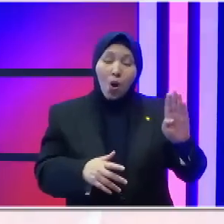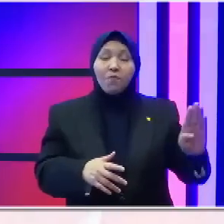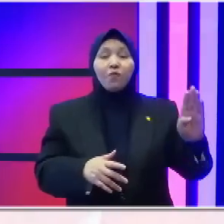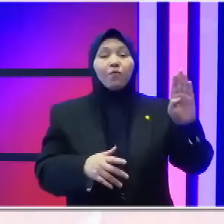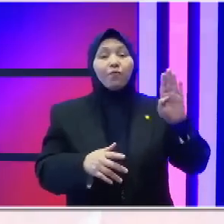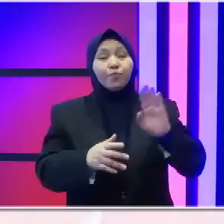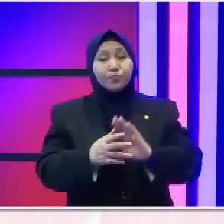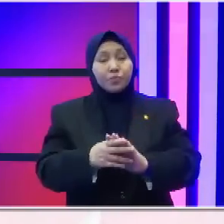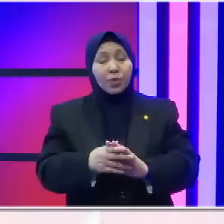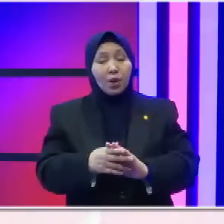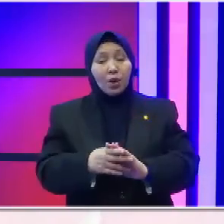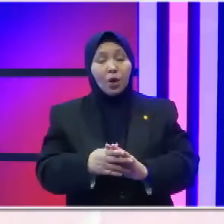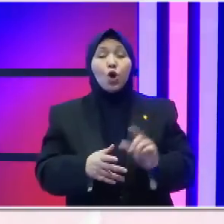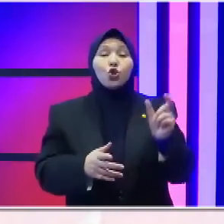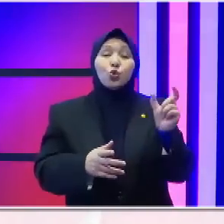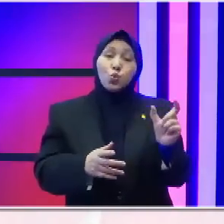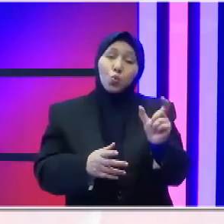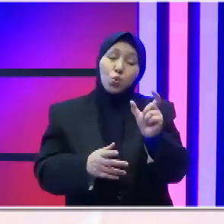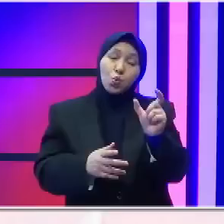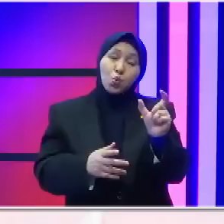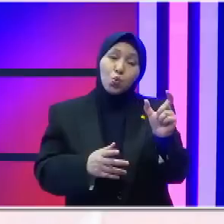Qaf,